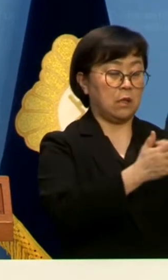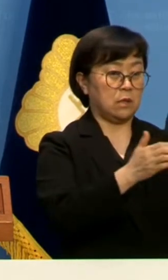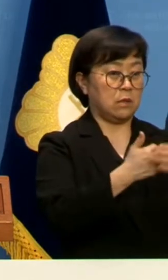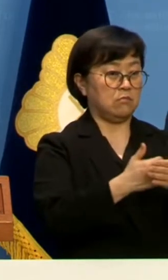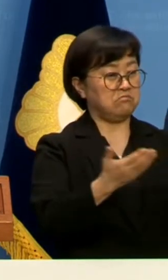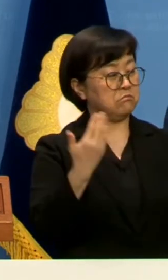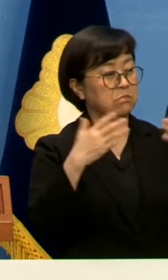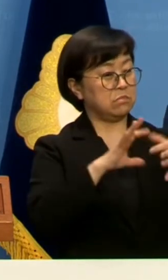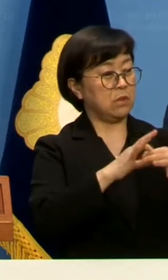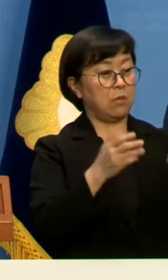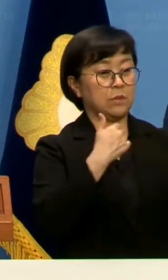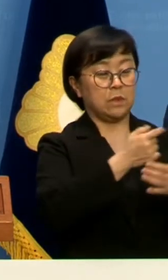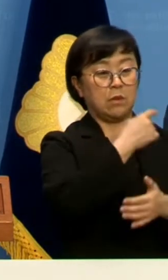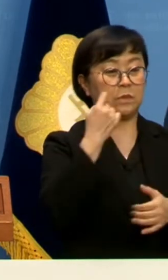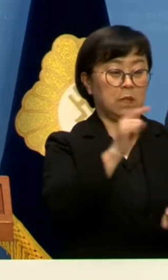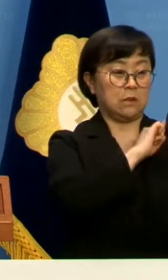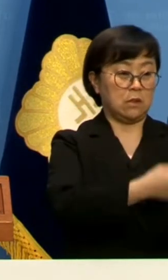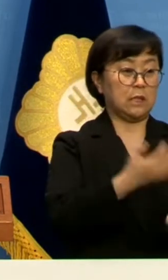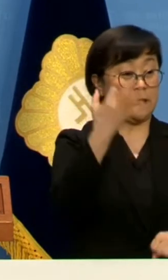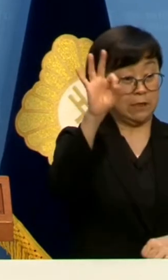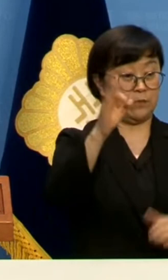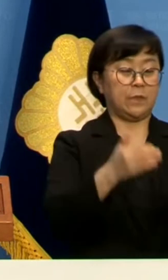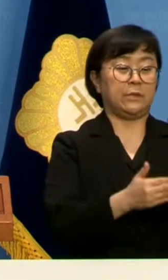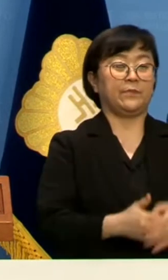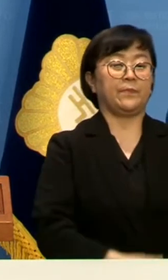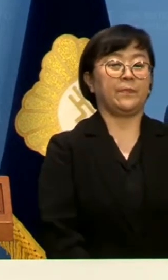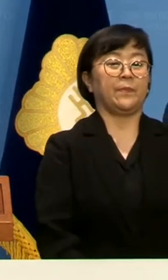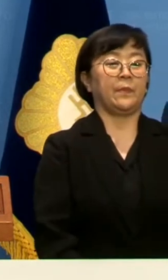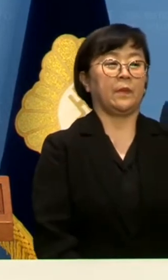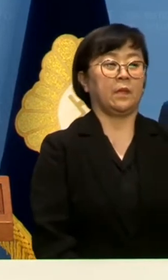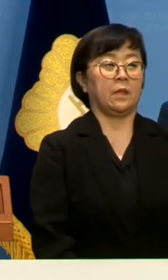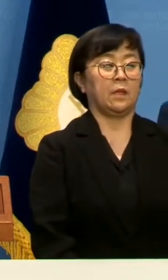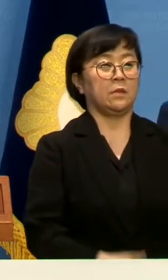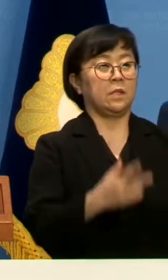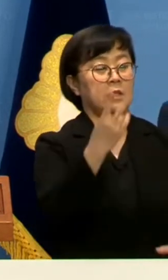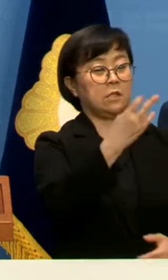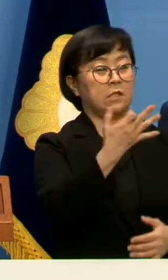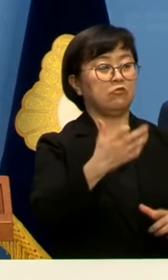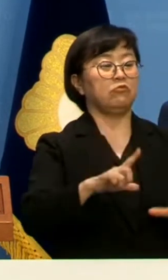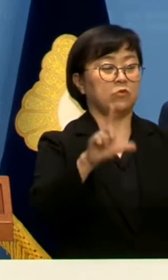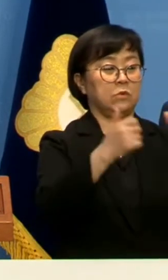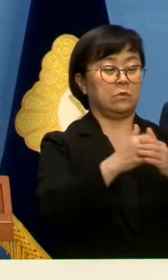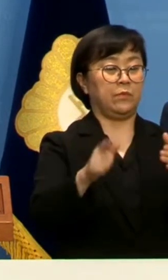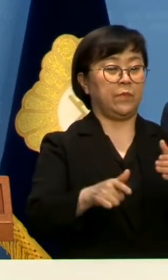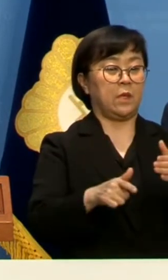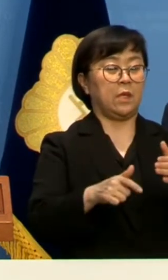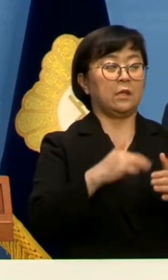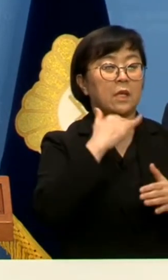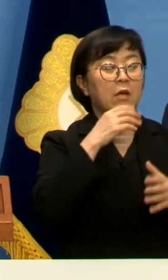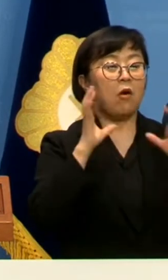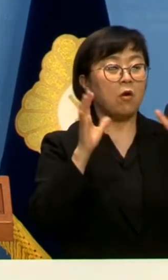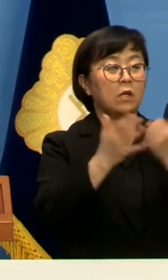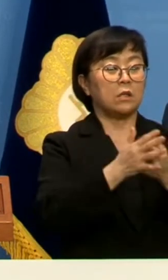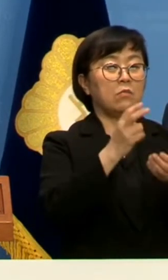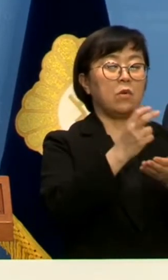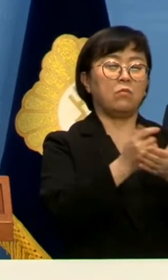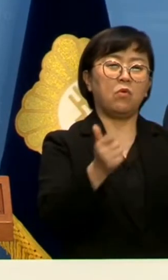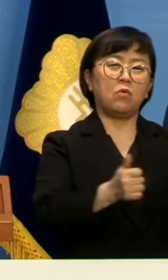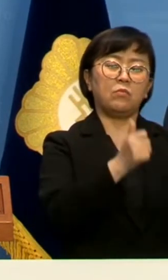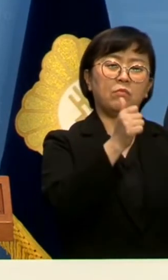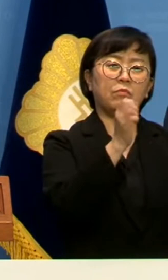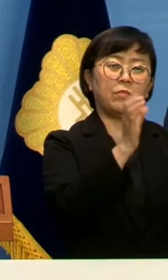지연 없이 검증된 능력을 인정받았습니다. 저는 2019년 당시 최연소 법인 파산관제인으로